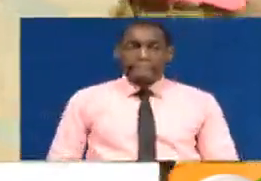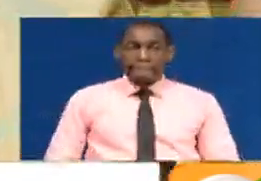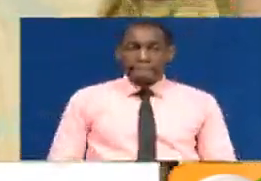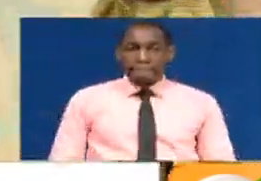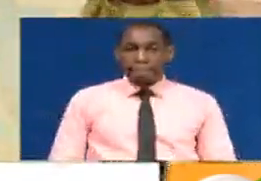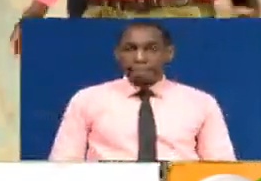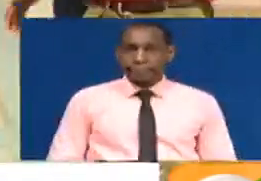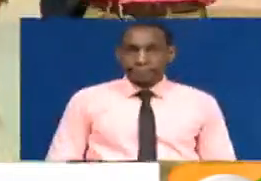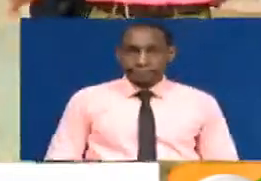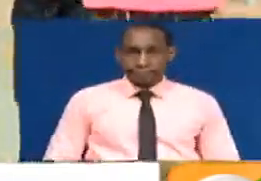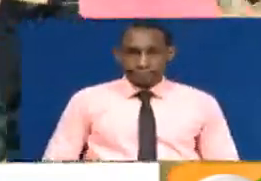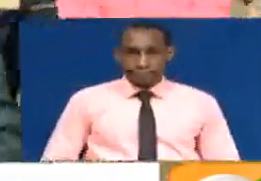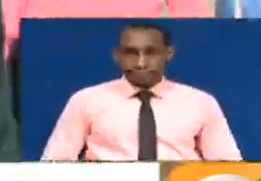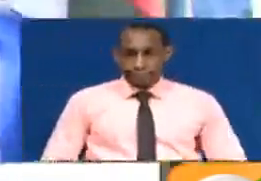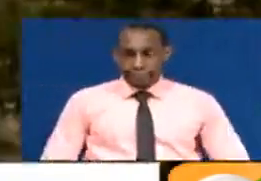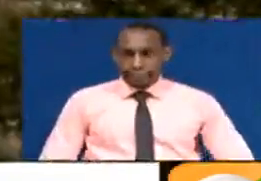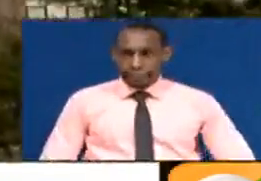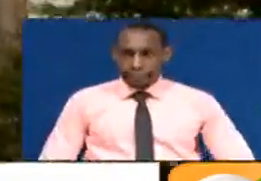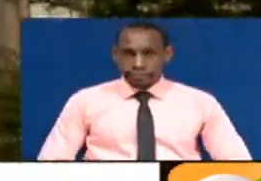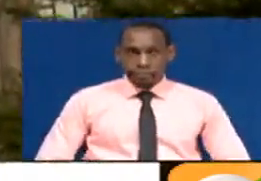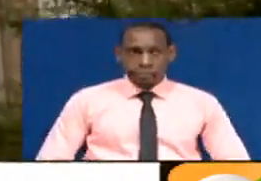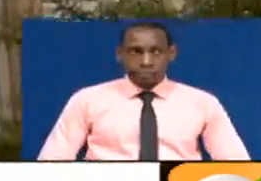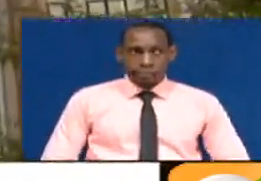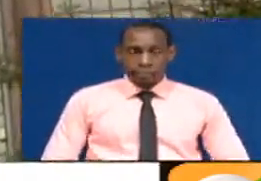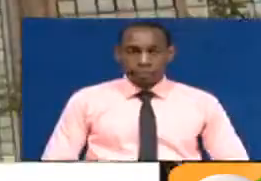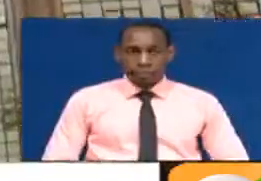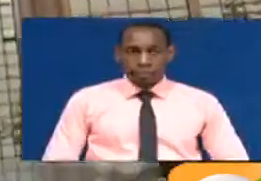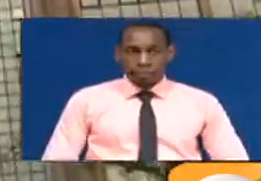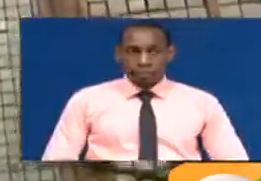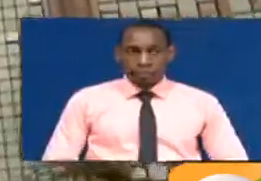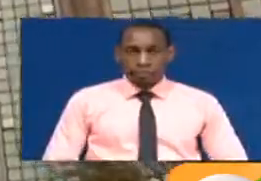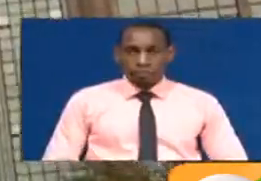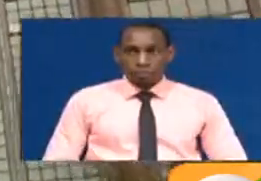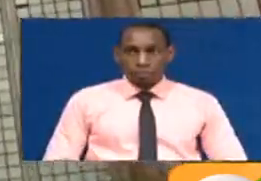Gatete Njoroge, Runinga ya Citizen.